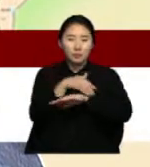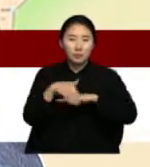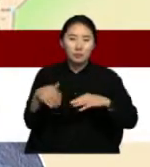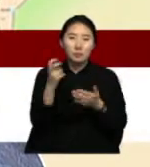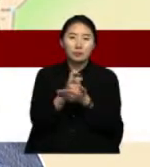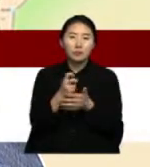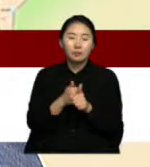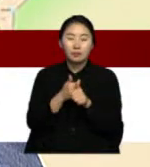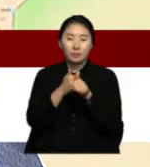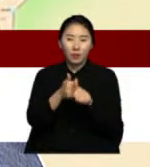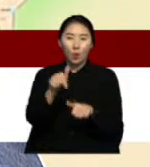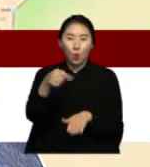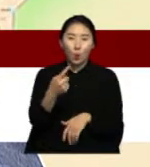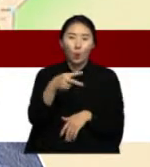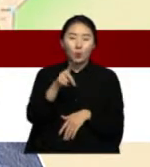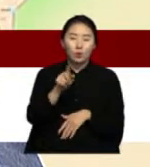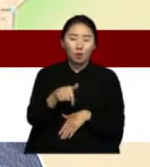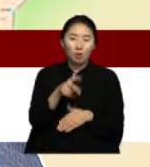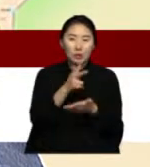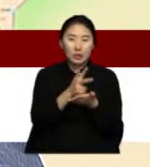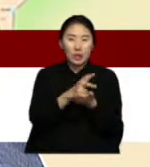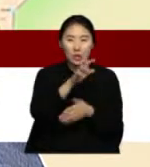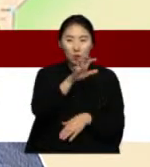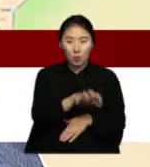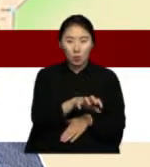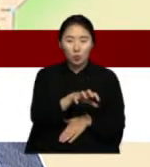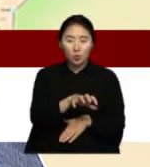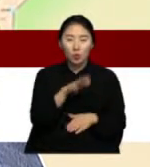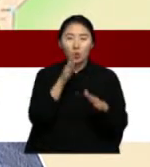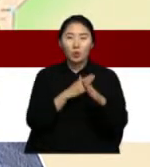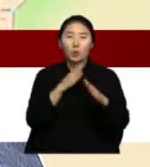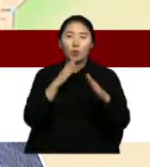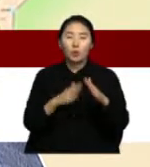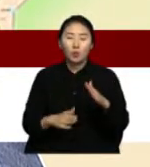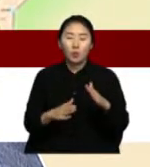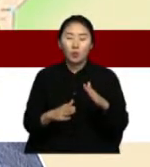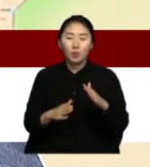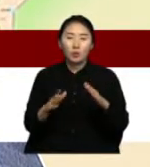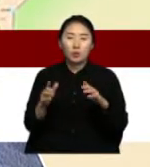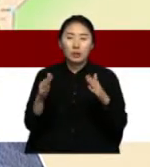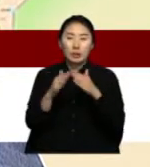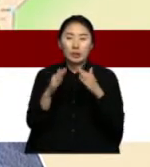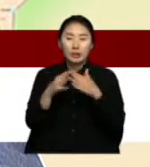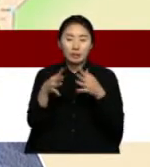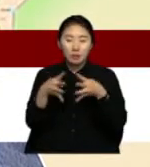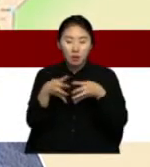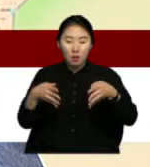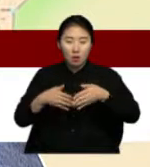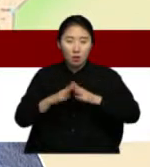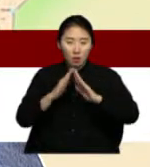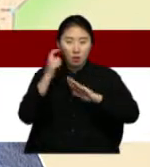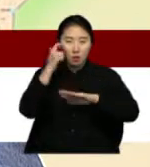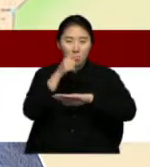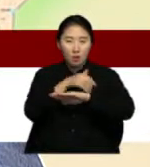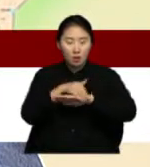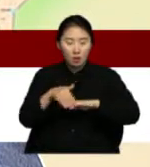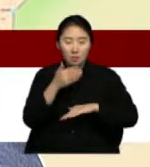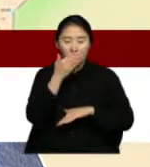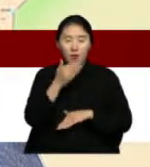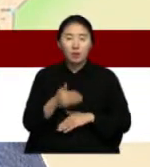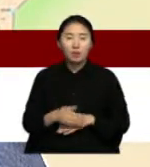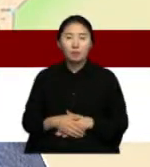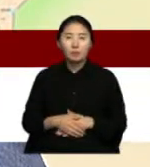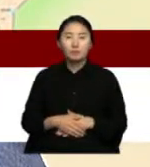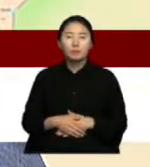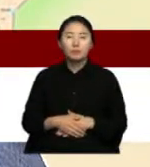따라서 고덕동 그 차고지에 공공에 기여하는 주상복합 건축물을 건립할 수 있게